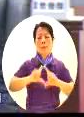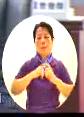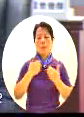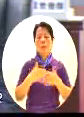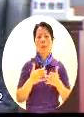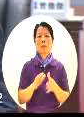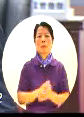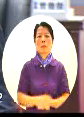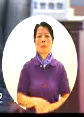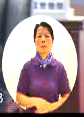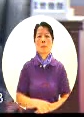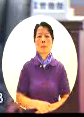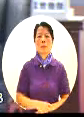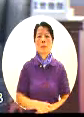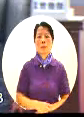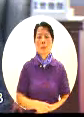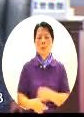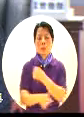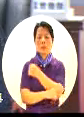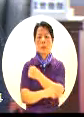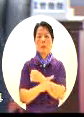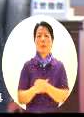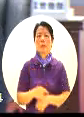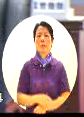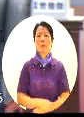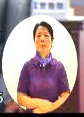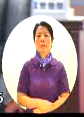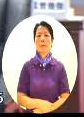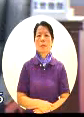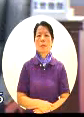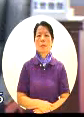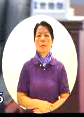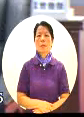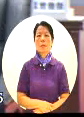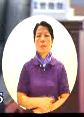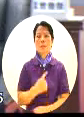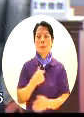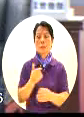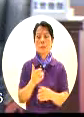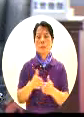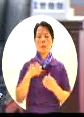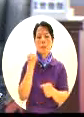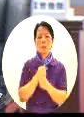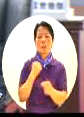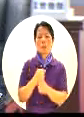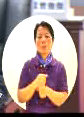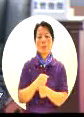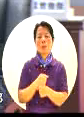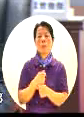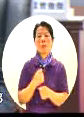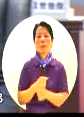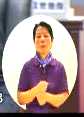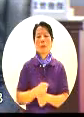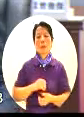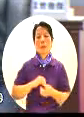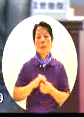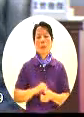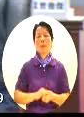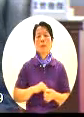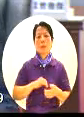哈。那最后哈，我来做一个结论了哈，做一个结论